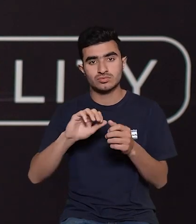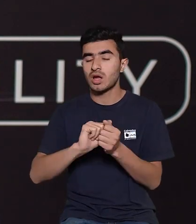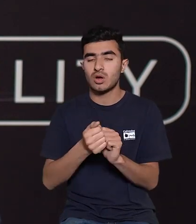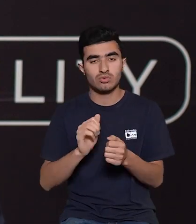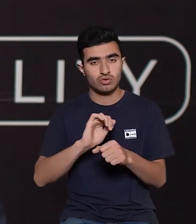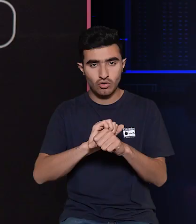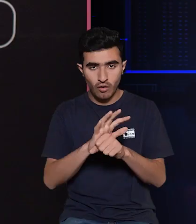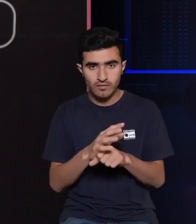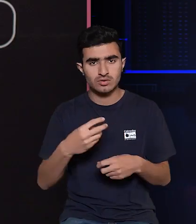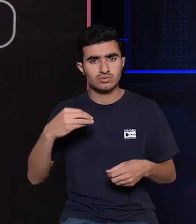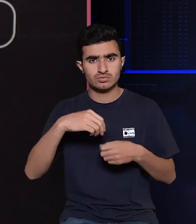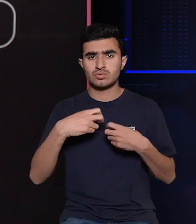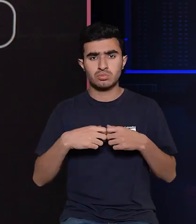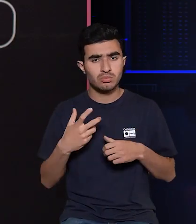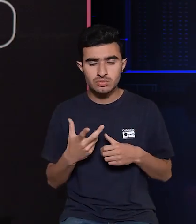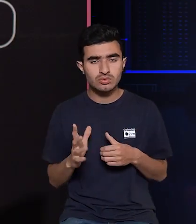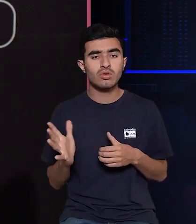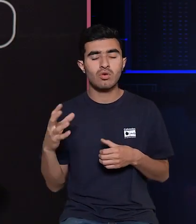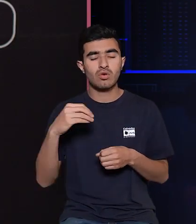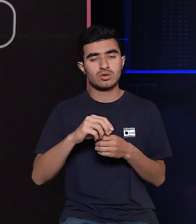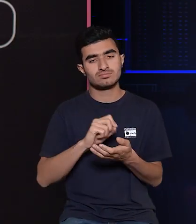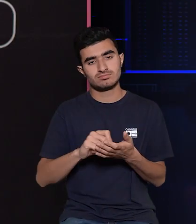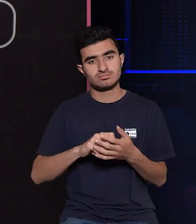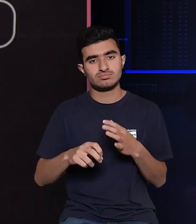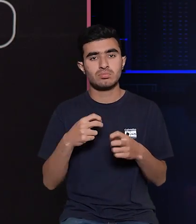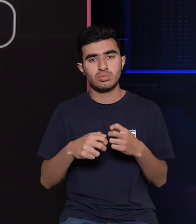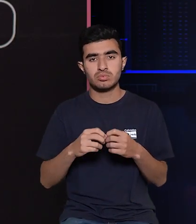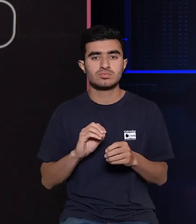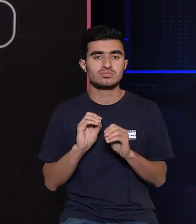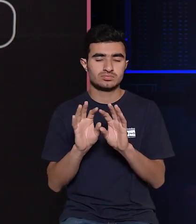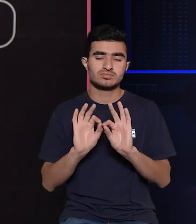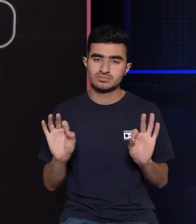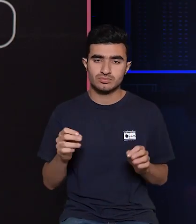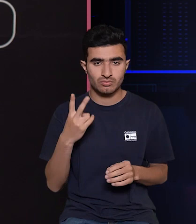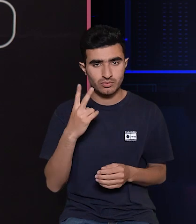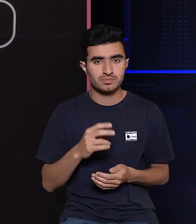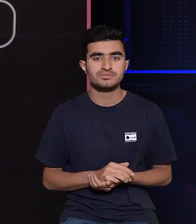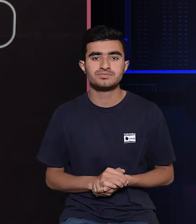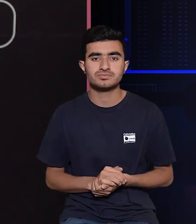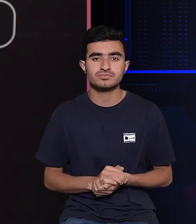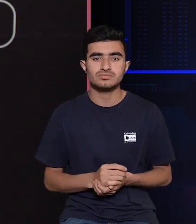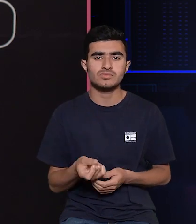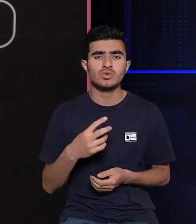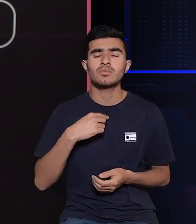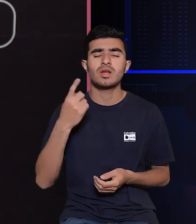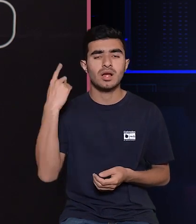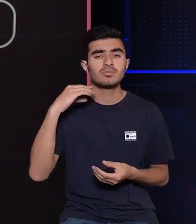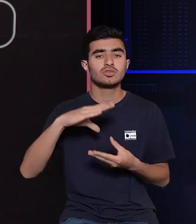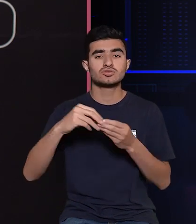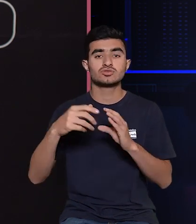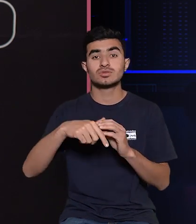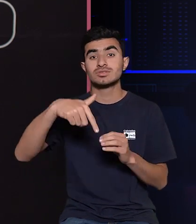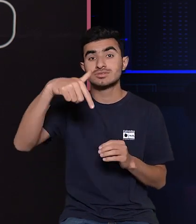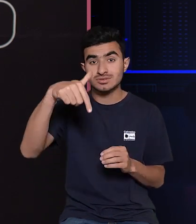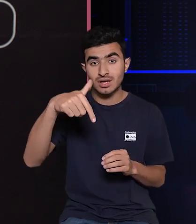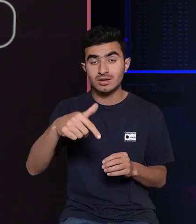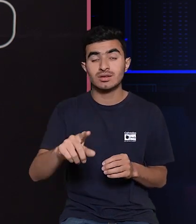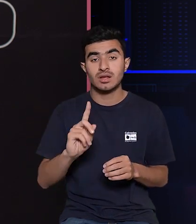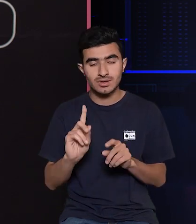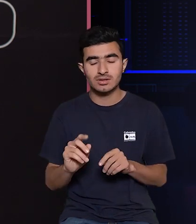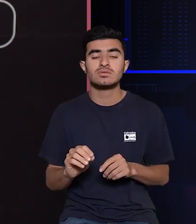6 articles. So in terms of Midnight Doorways, मैंने पहले काफ़ी देर पकड़ के रखी. Midnight Doorways, like I said, it's a collection of 7